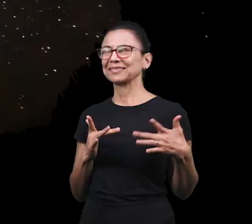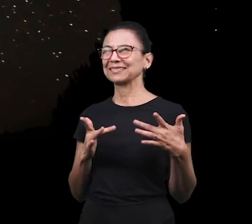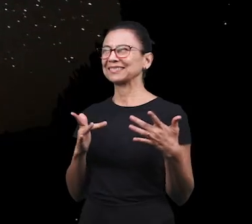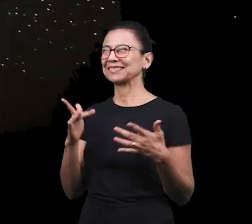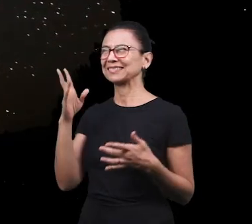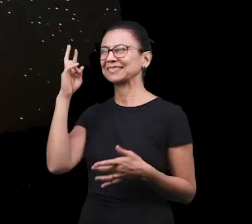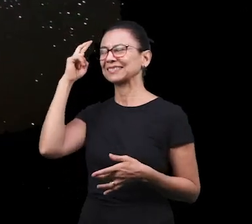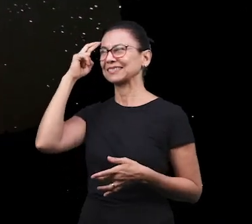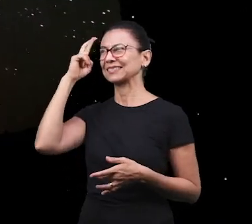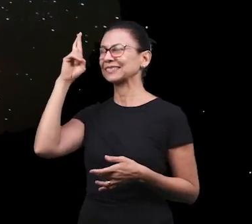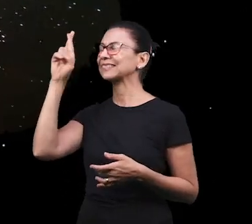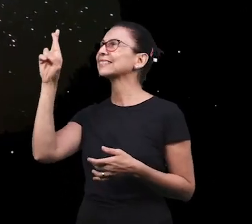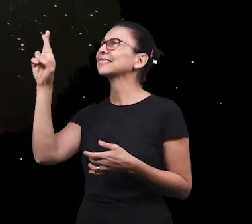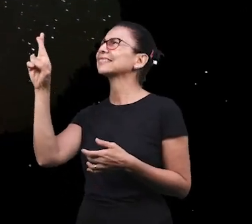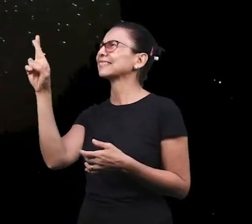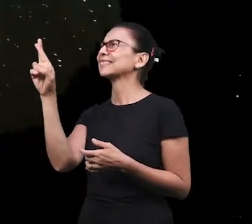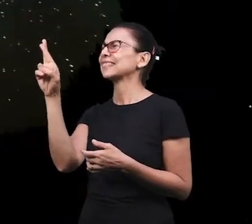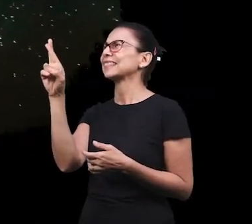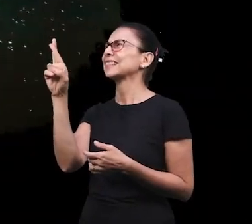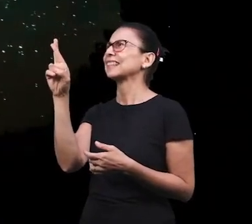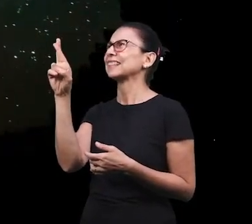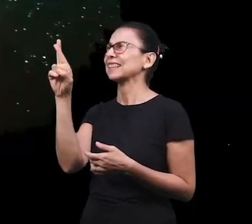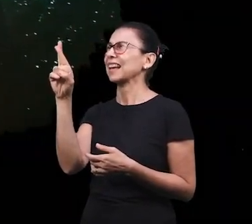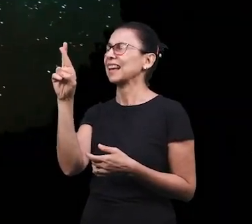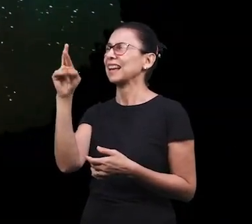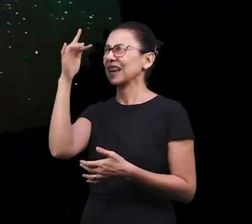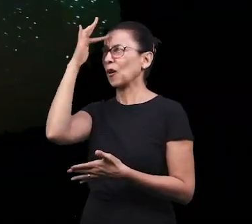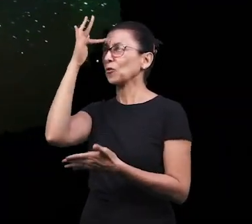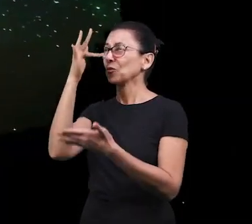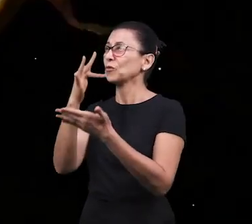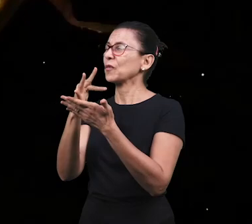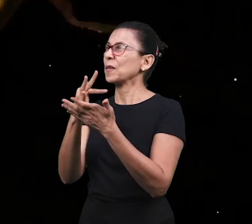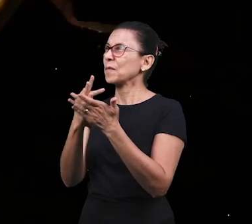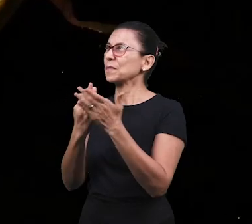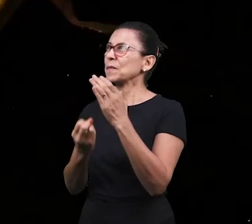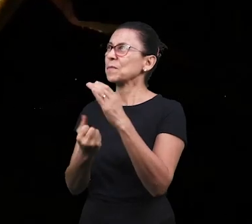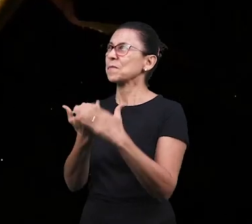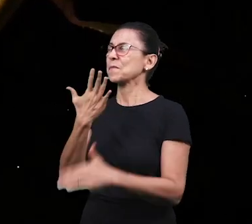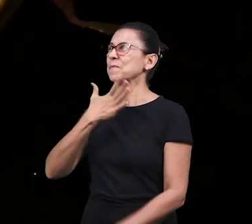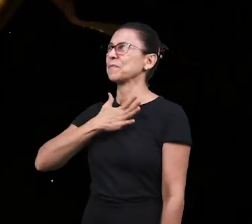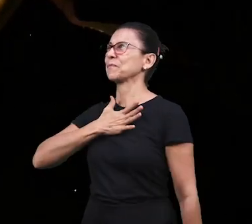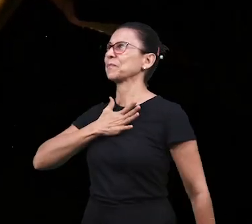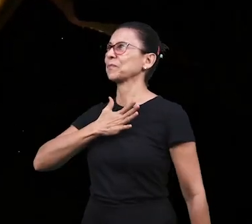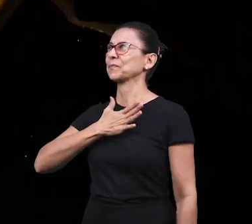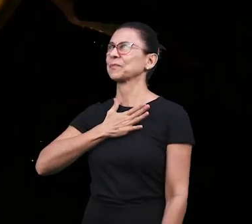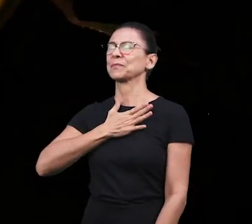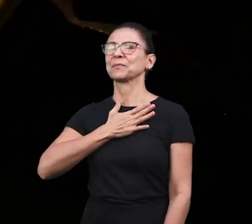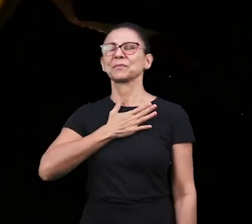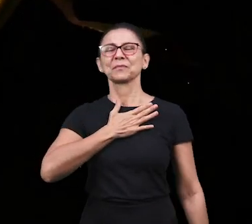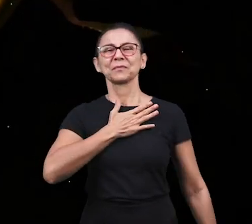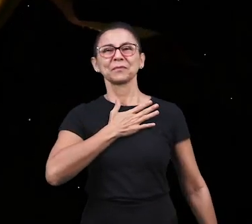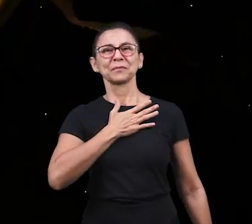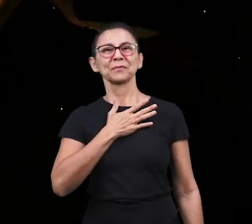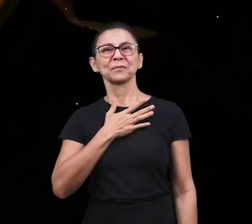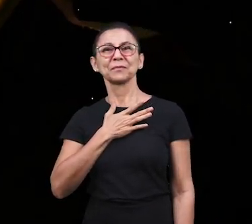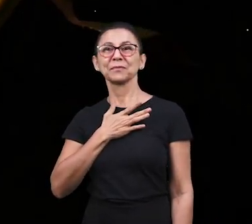Te amo, ó Senhor, autor da minha